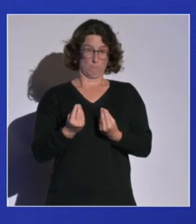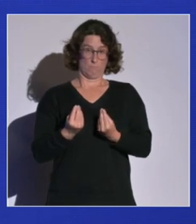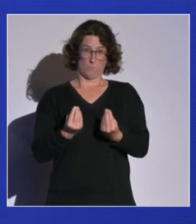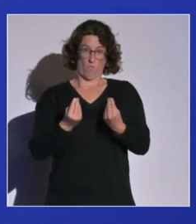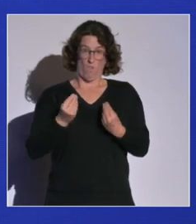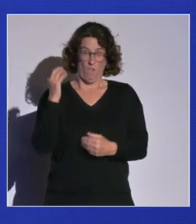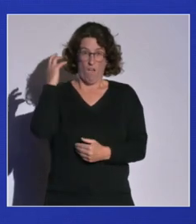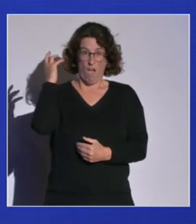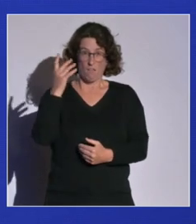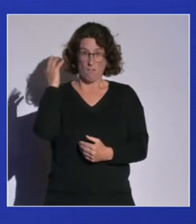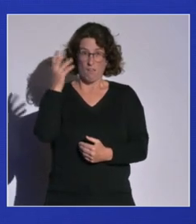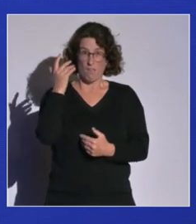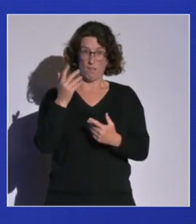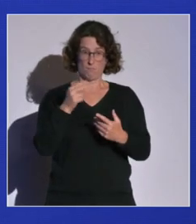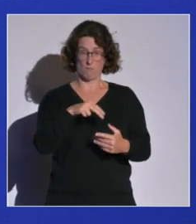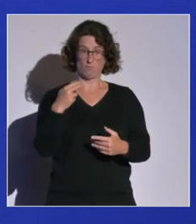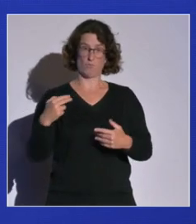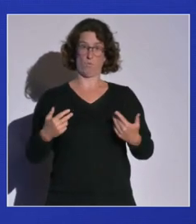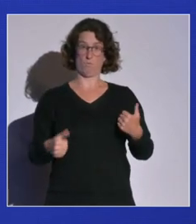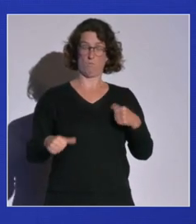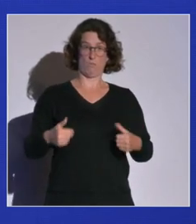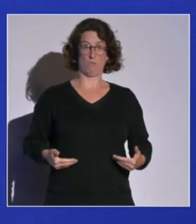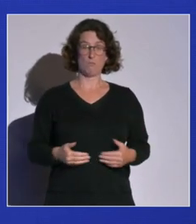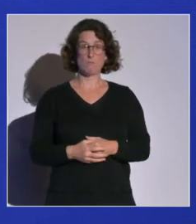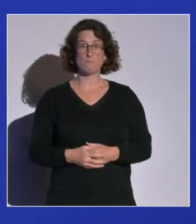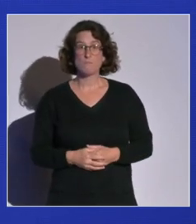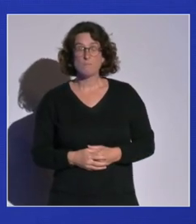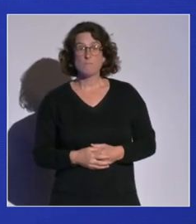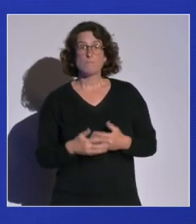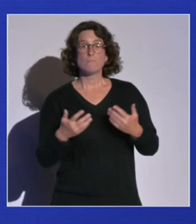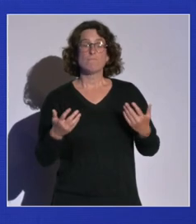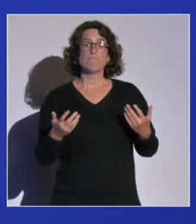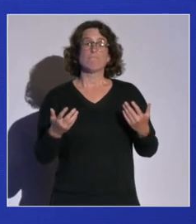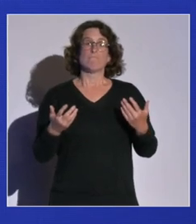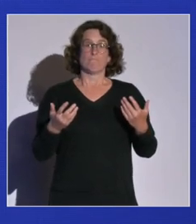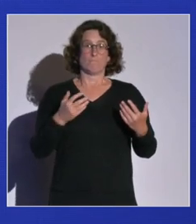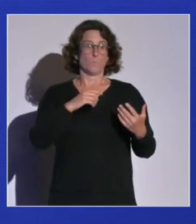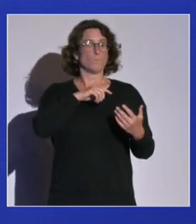Et quand vous regardez ce qu'un certain nombre d'entre nous aimons,